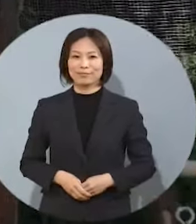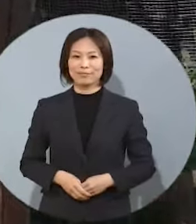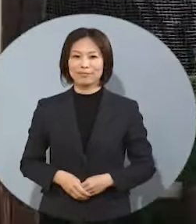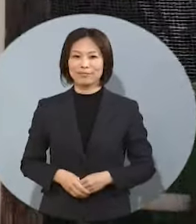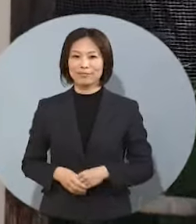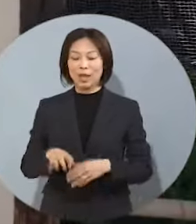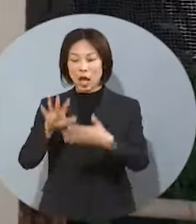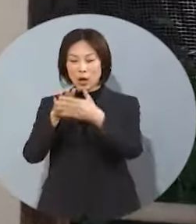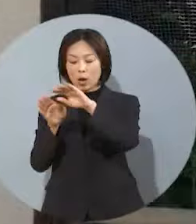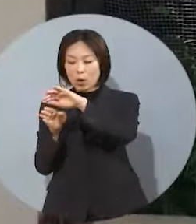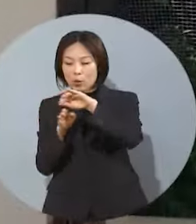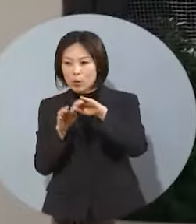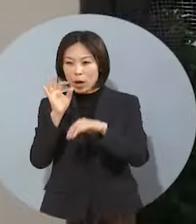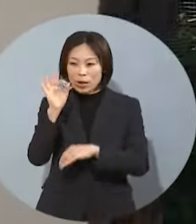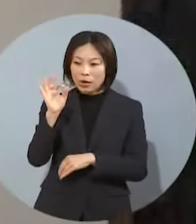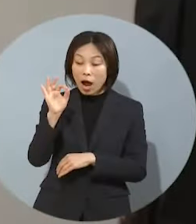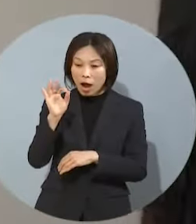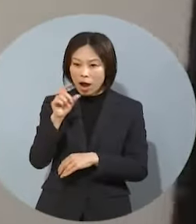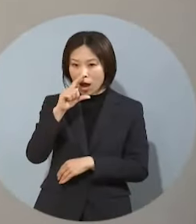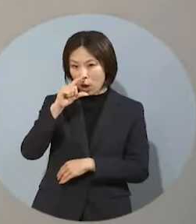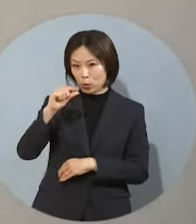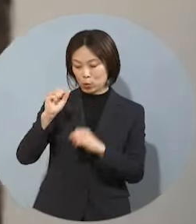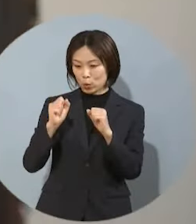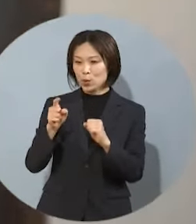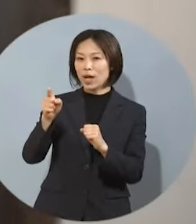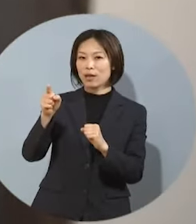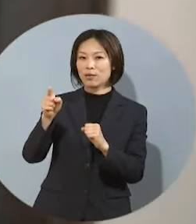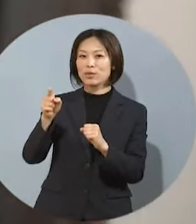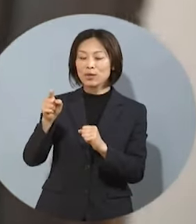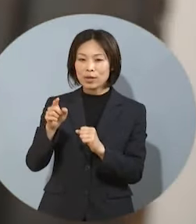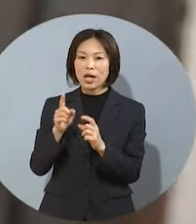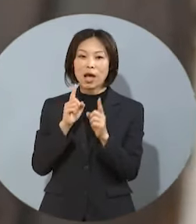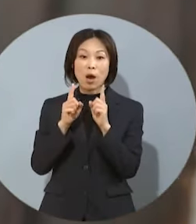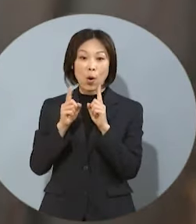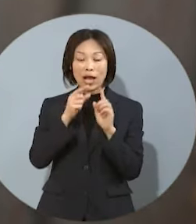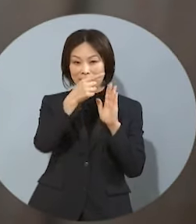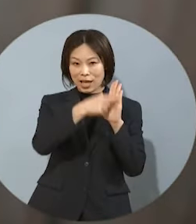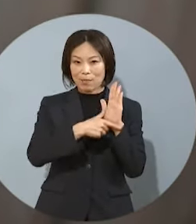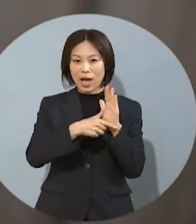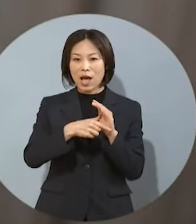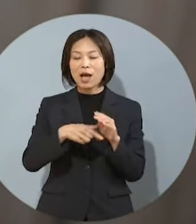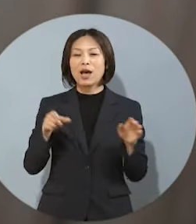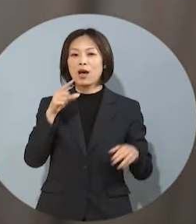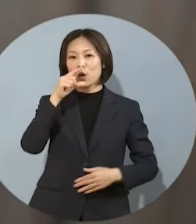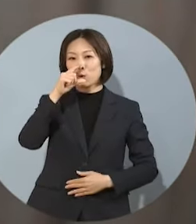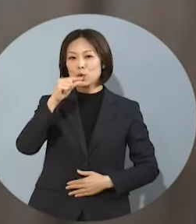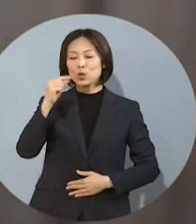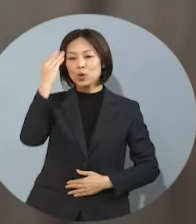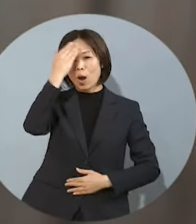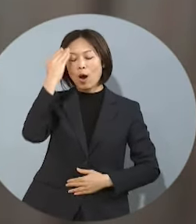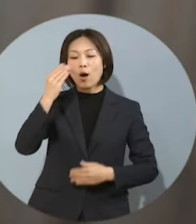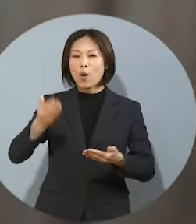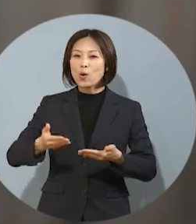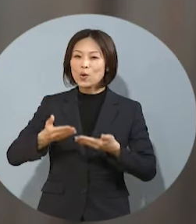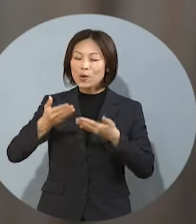障子を覗くとツルが現れる童話ツルの恩返しをモチーフにした展示。